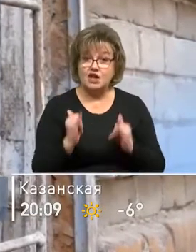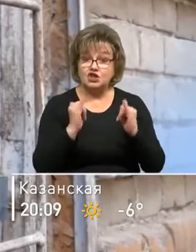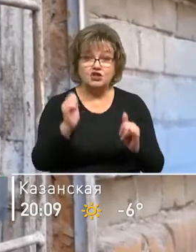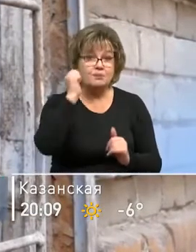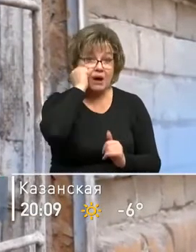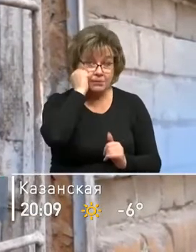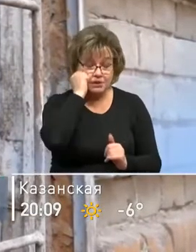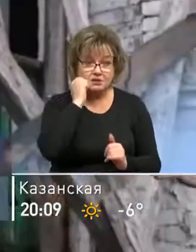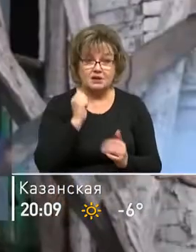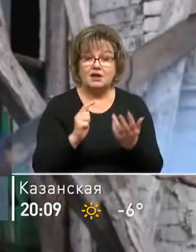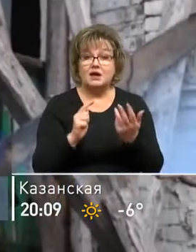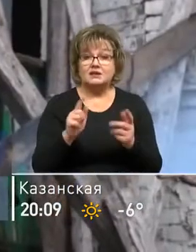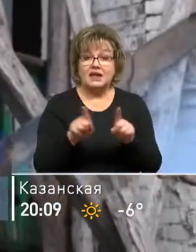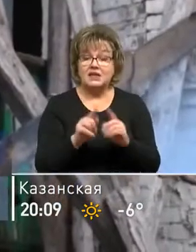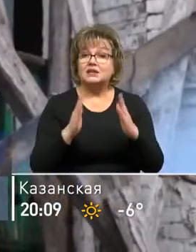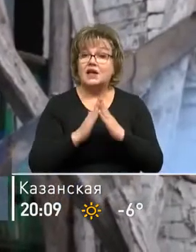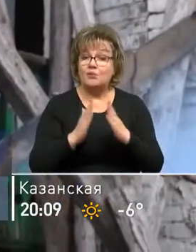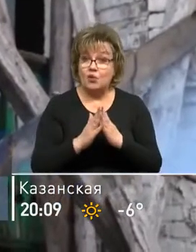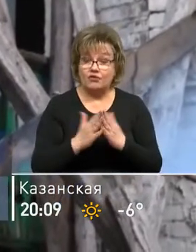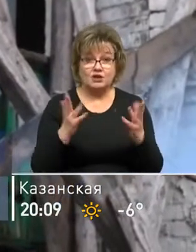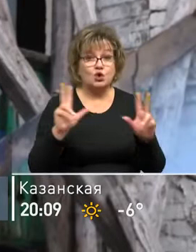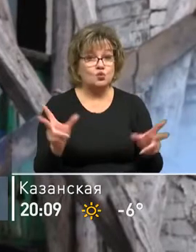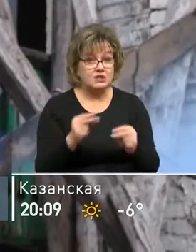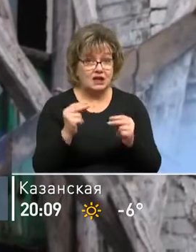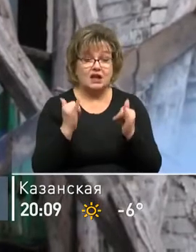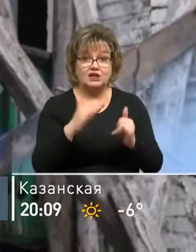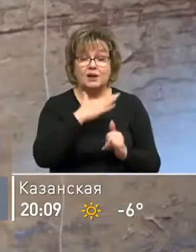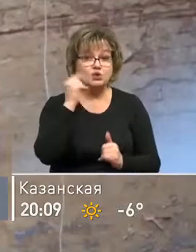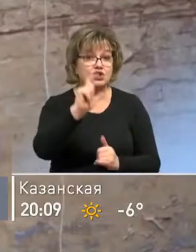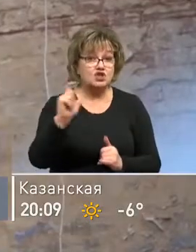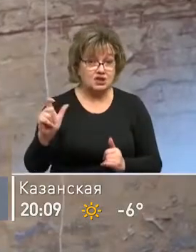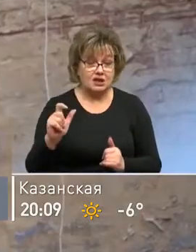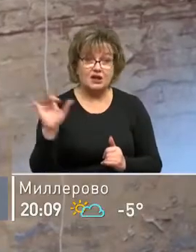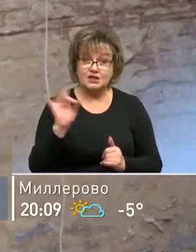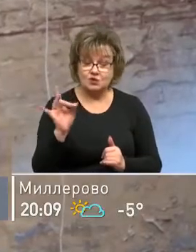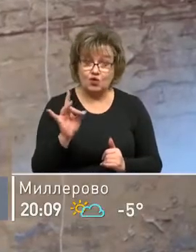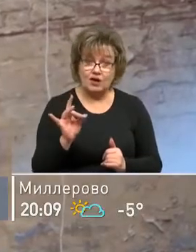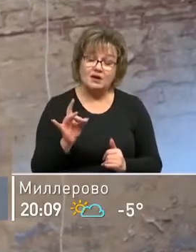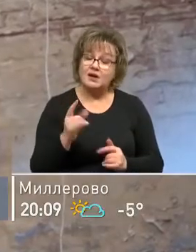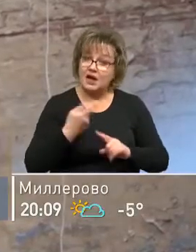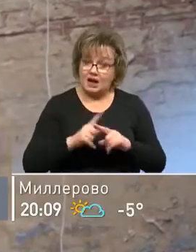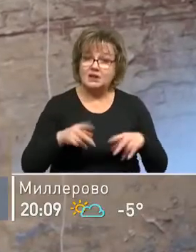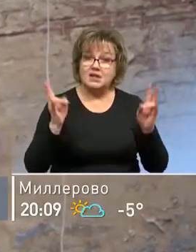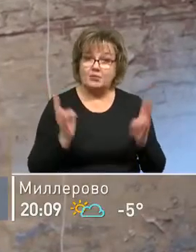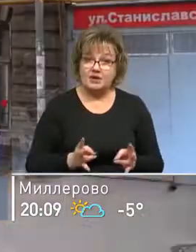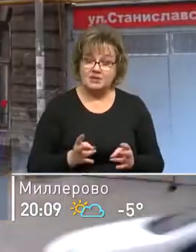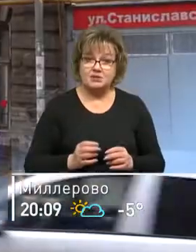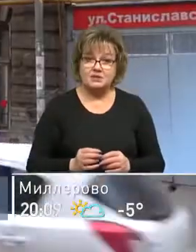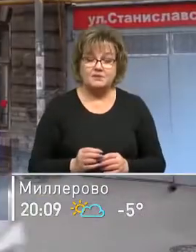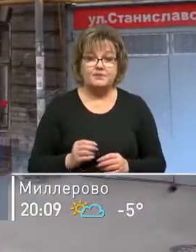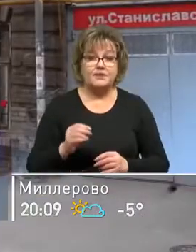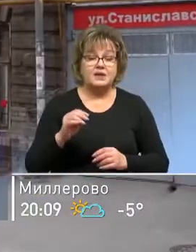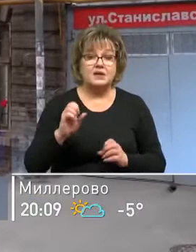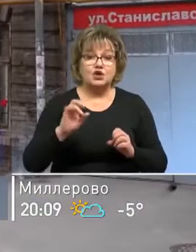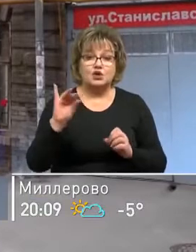память немногочисленных домов ветеранов которые уцелели для многих жителей донской столицы нравственно необходимость всеволод game but алина